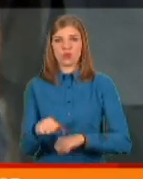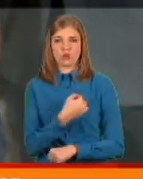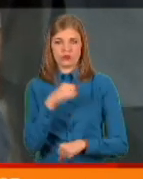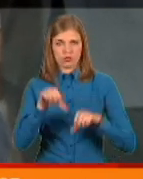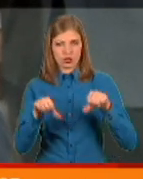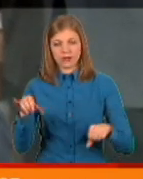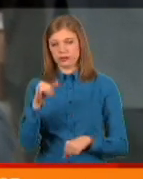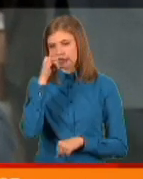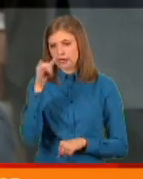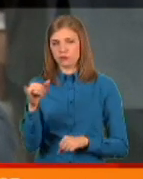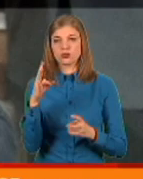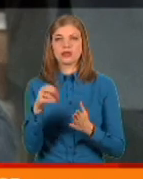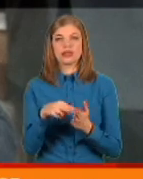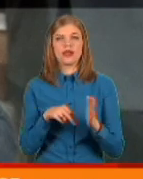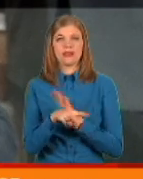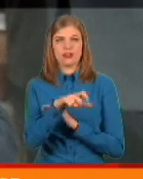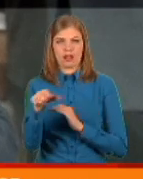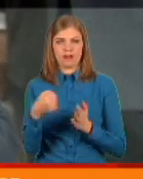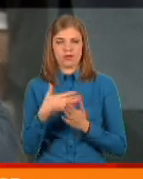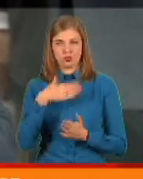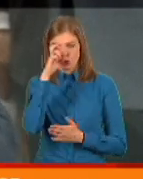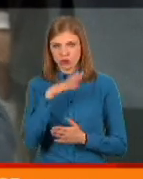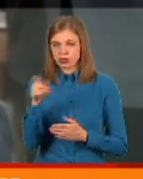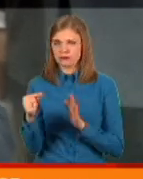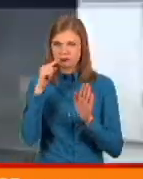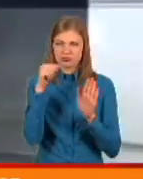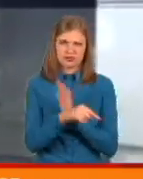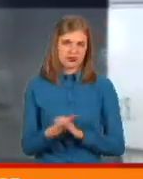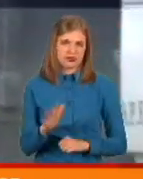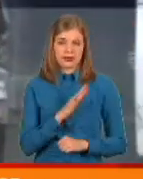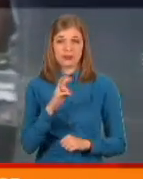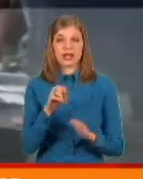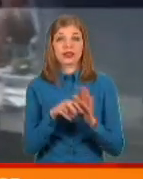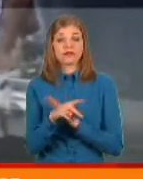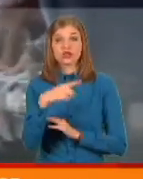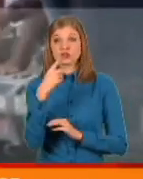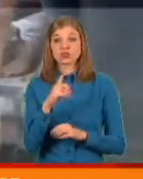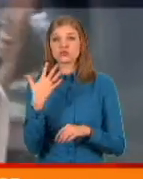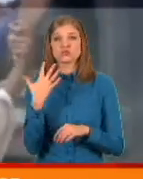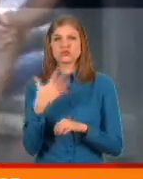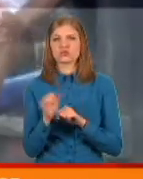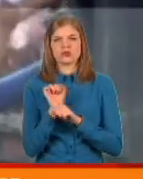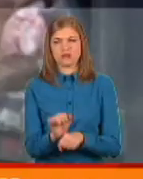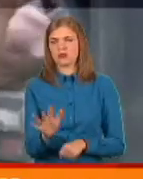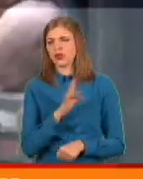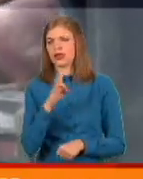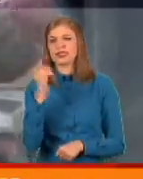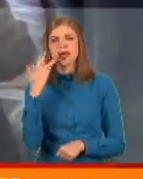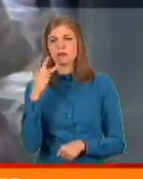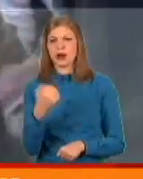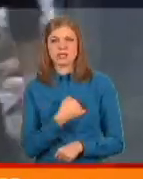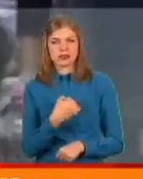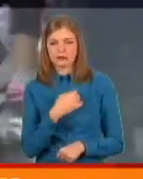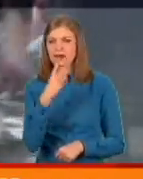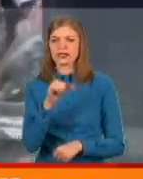вояків і не пустимо нелегалів до нашої країни. Вони до нас не пройдуть. Але втікачі кажуть, їх уже не зупинить ані американська